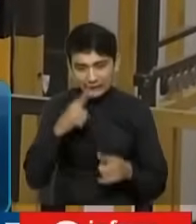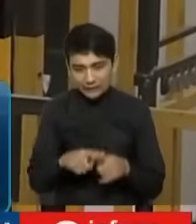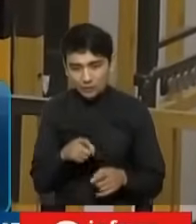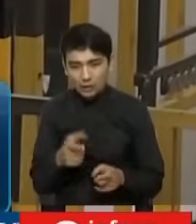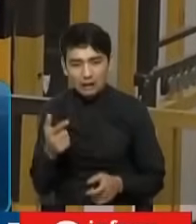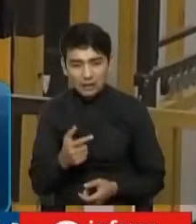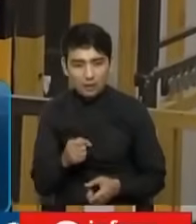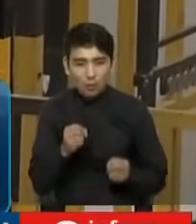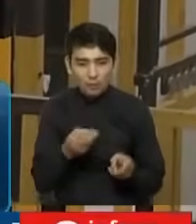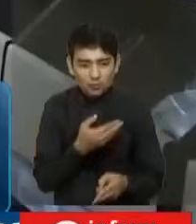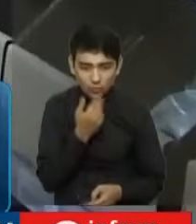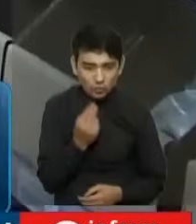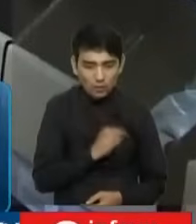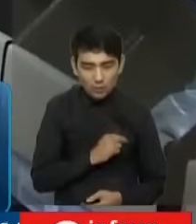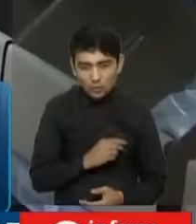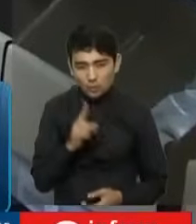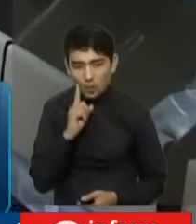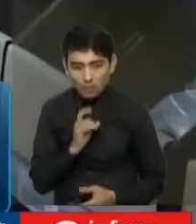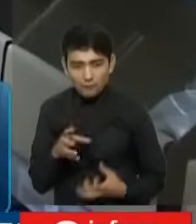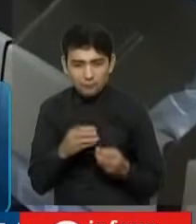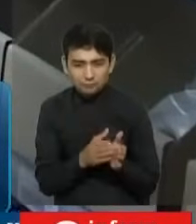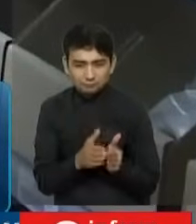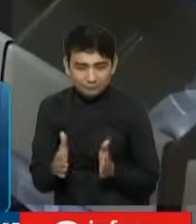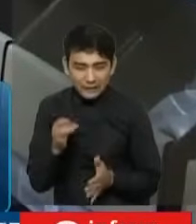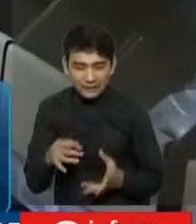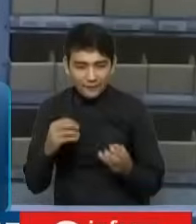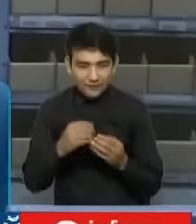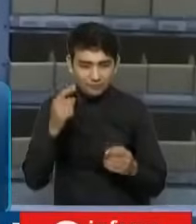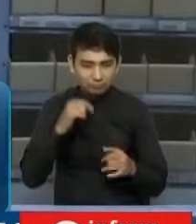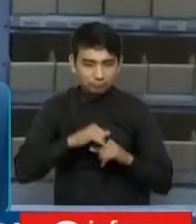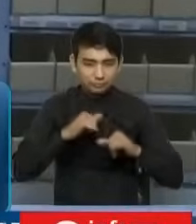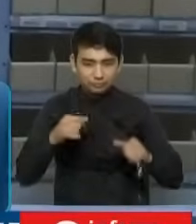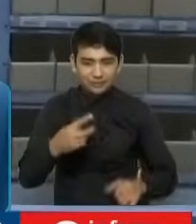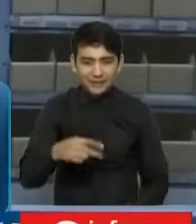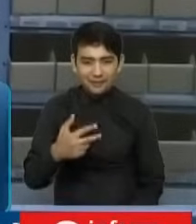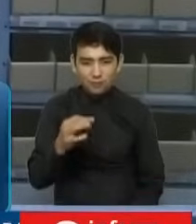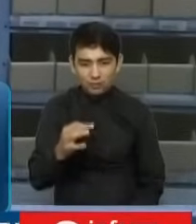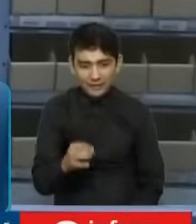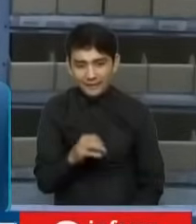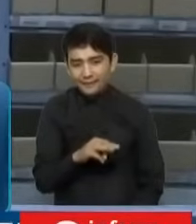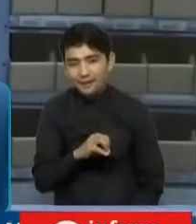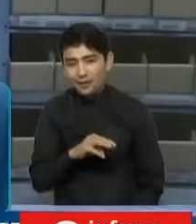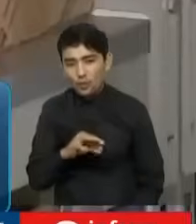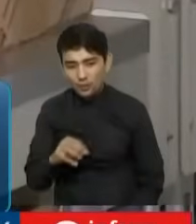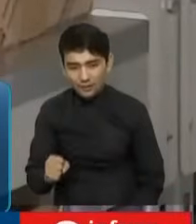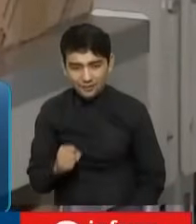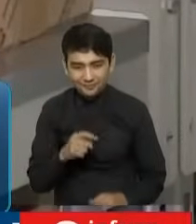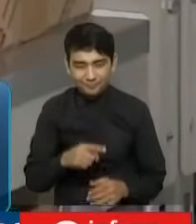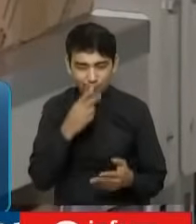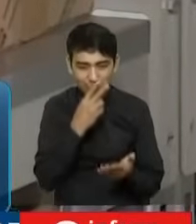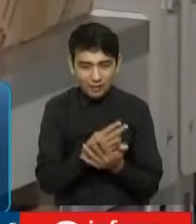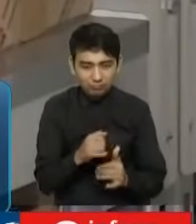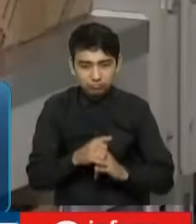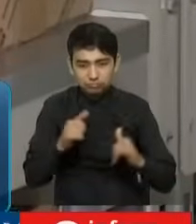и эффективные условия работы. Уже сейчас эффективность складских операций возросла на 23%, и Toyota нацелена на увеличение этого показателя